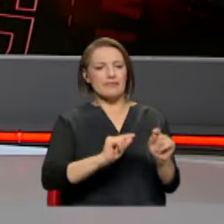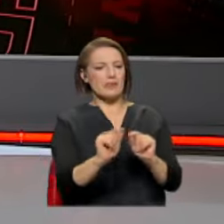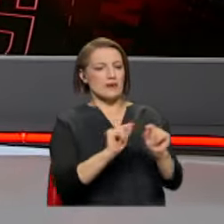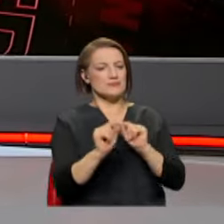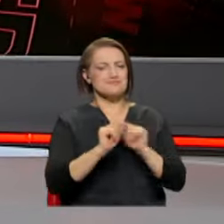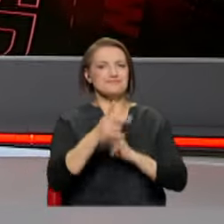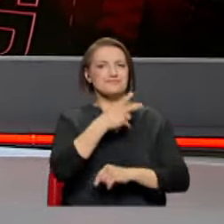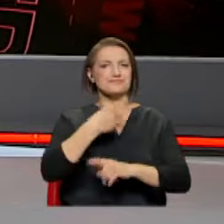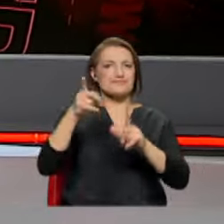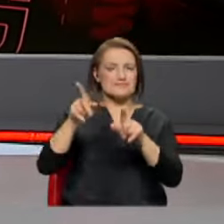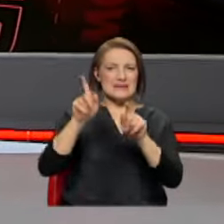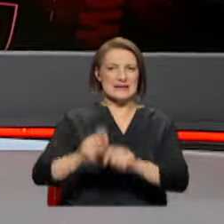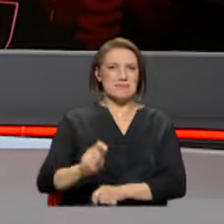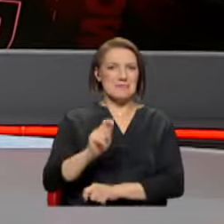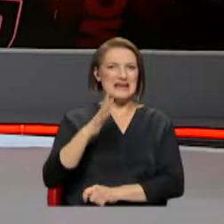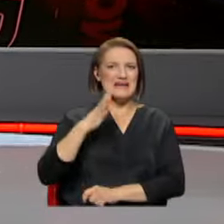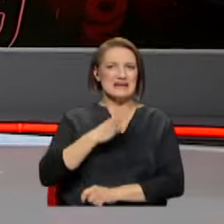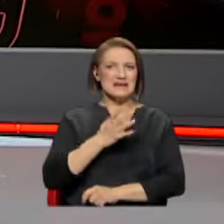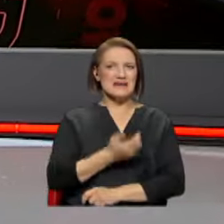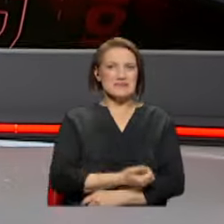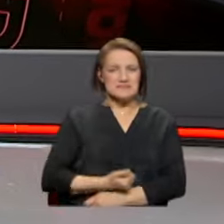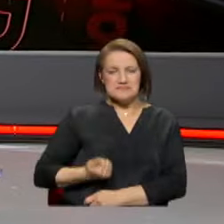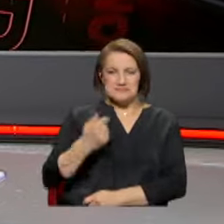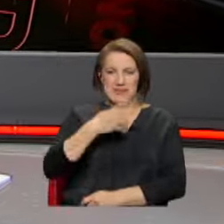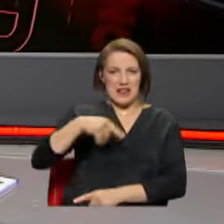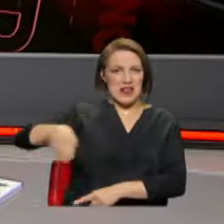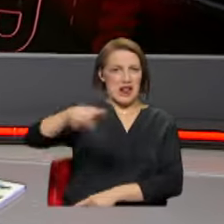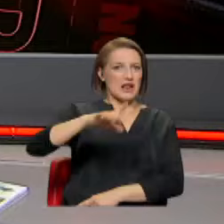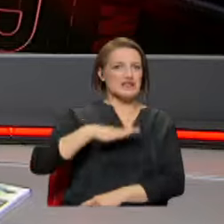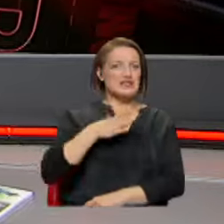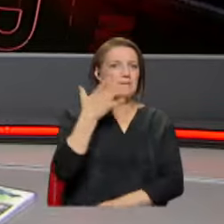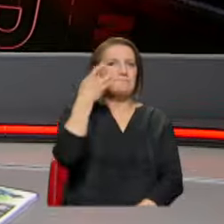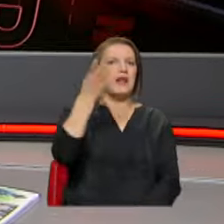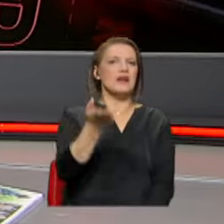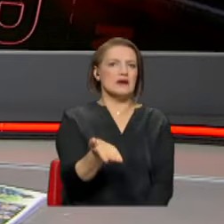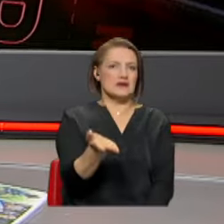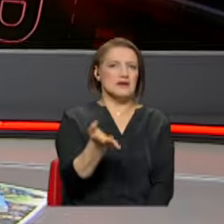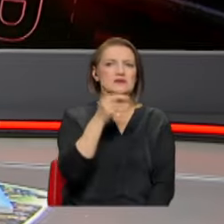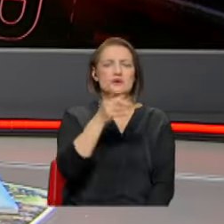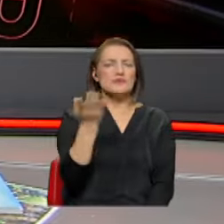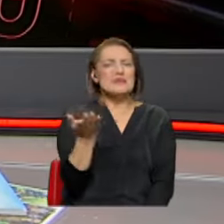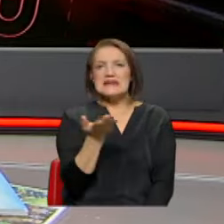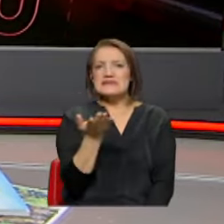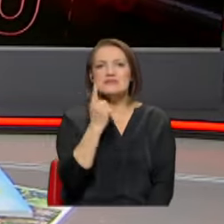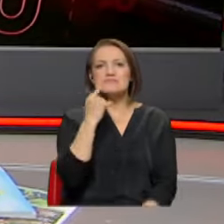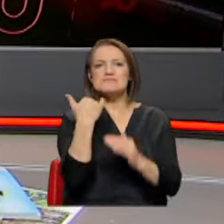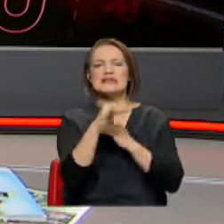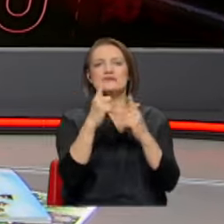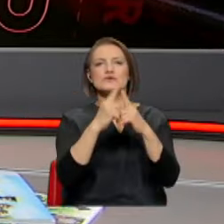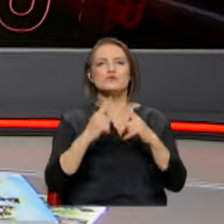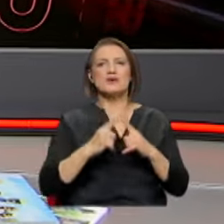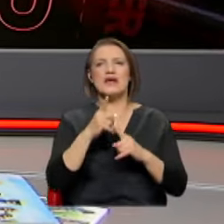tasarrufu belediyelerden isteyecekler. O belli. Dolayısıyla nasıl milletin